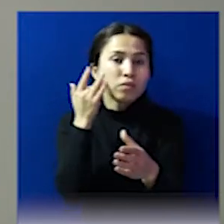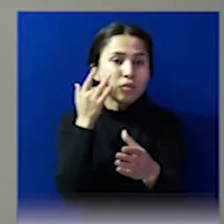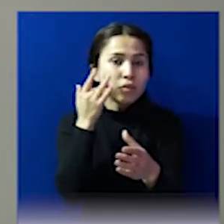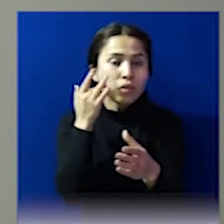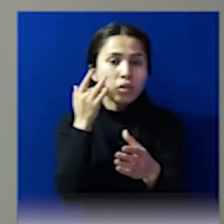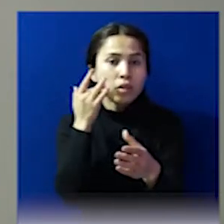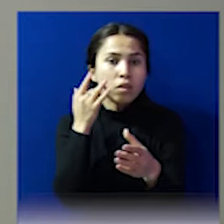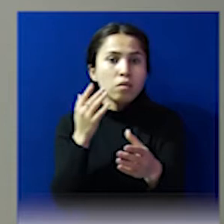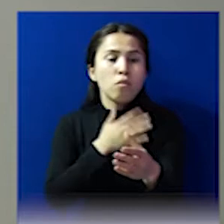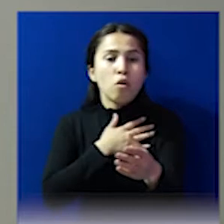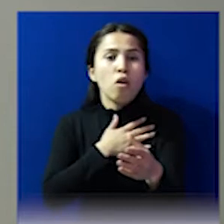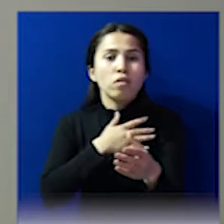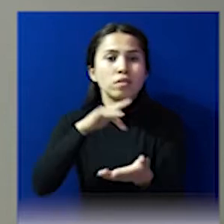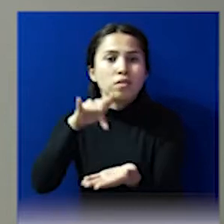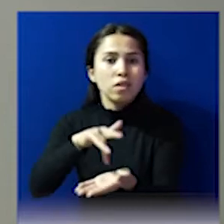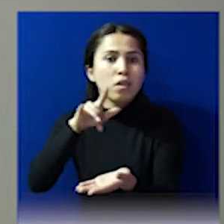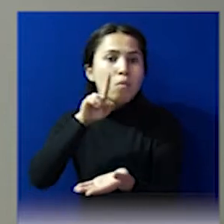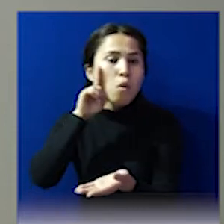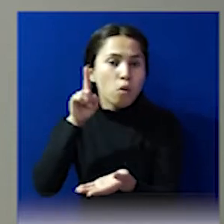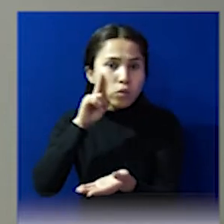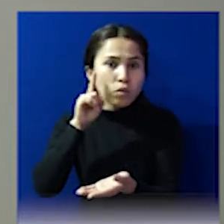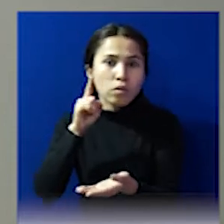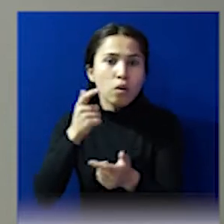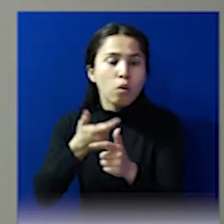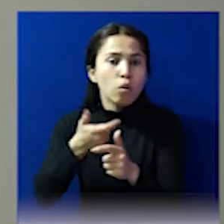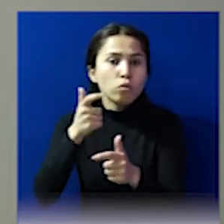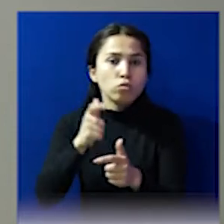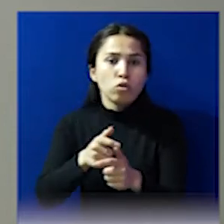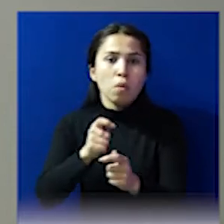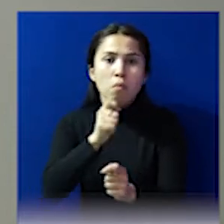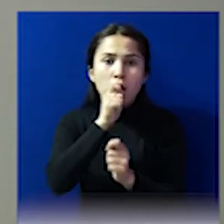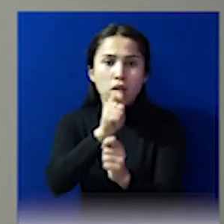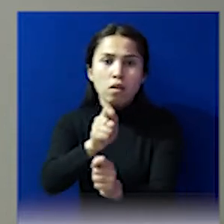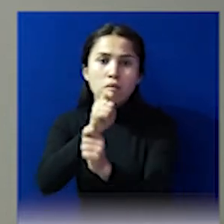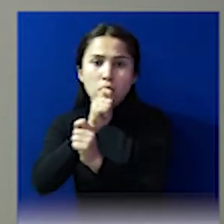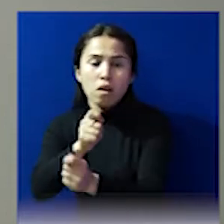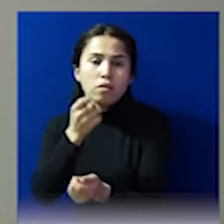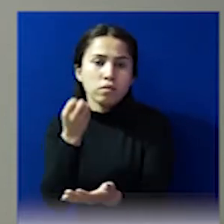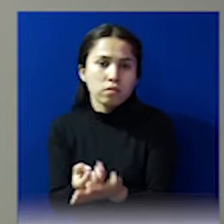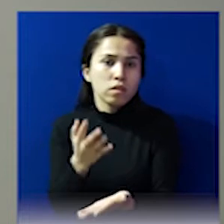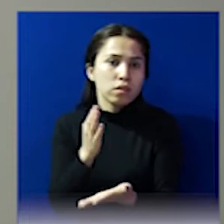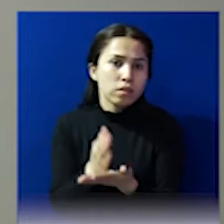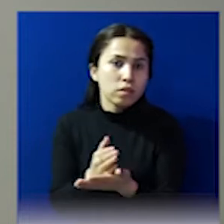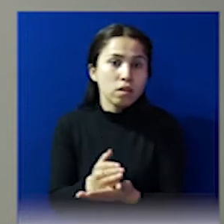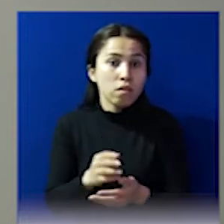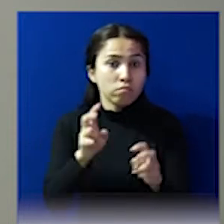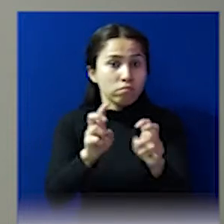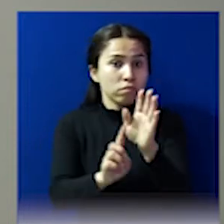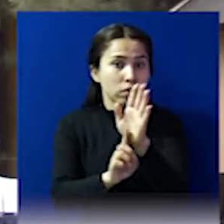уақыт алады. Малды іздеп табу үшін де көп адам керек. Сондай-ақ қараусыз қалған мал жолдағы жүргізушілерге де қауіп